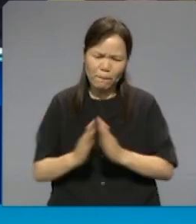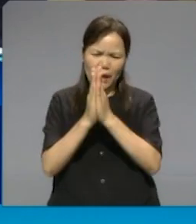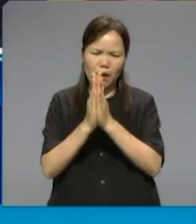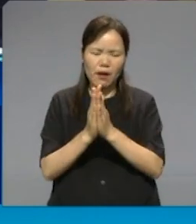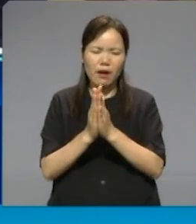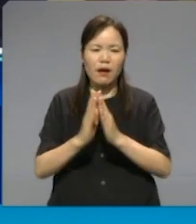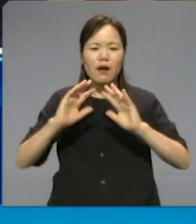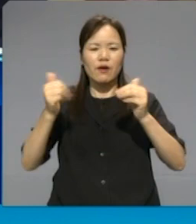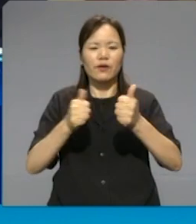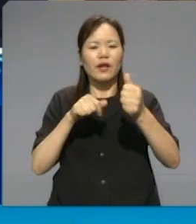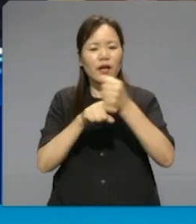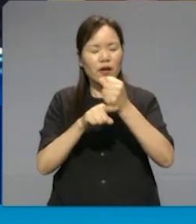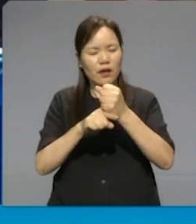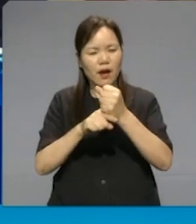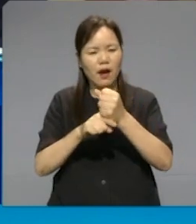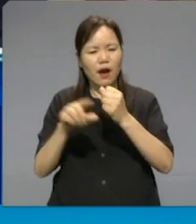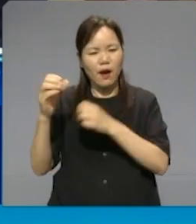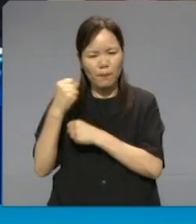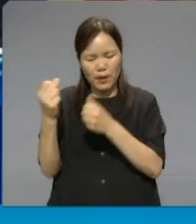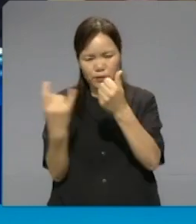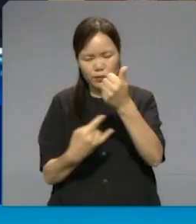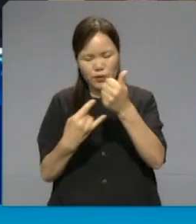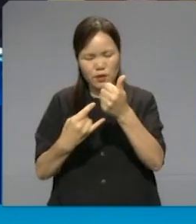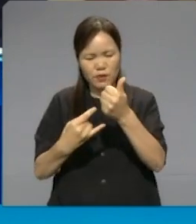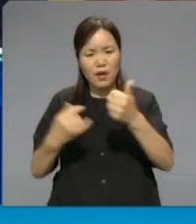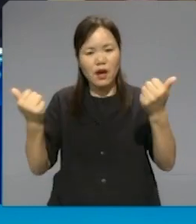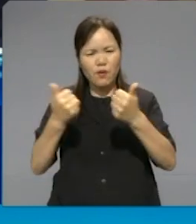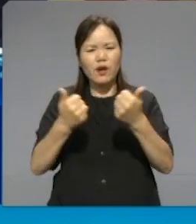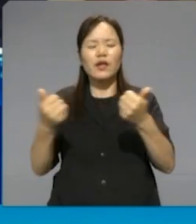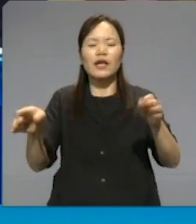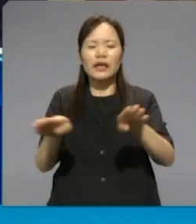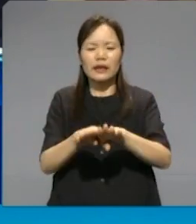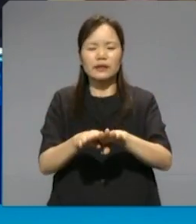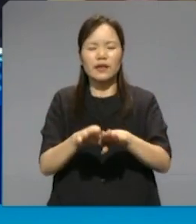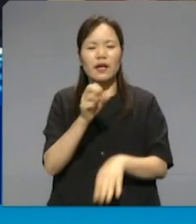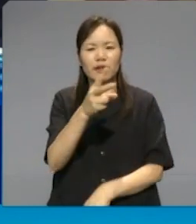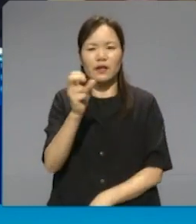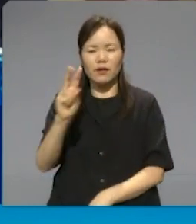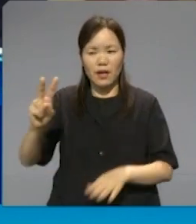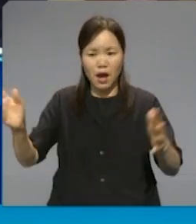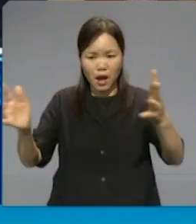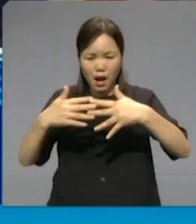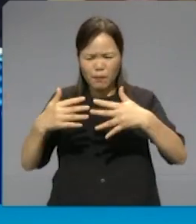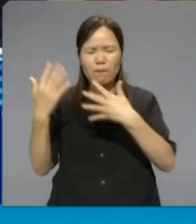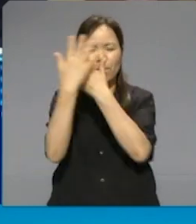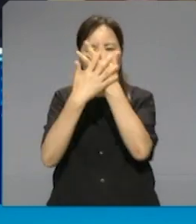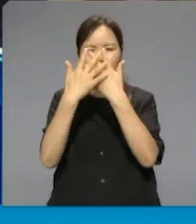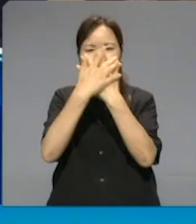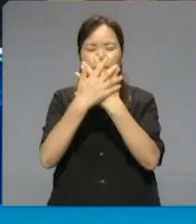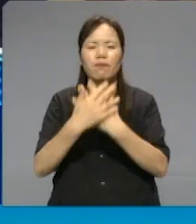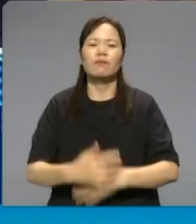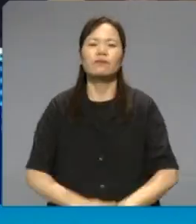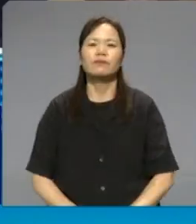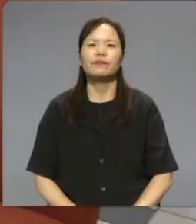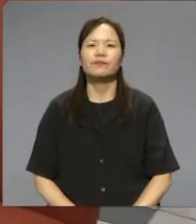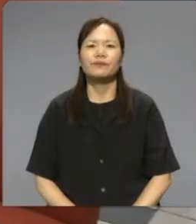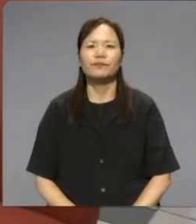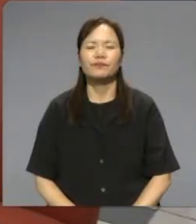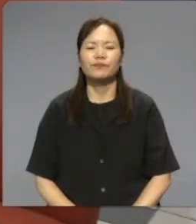국회의 과학기술정보 방송통신위원회가 불발되며 여야 합의도 불투명해졌습니다 유은총 기자입니다